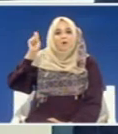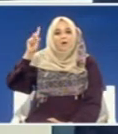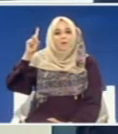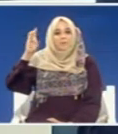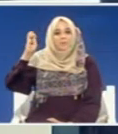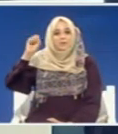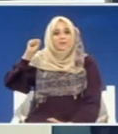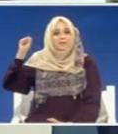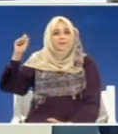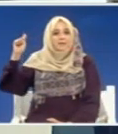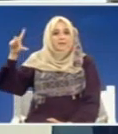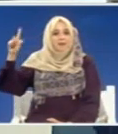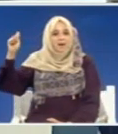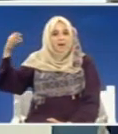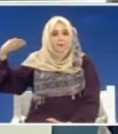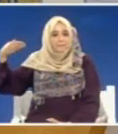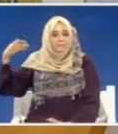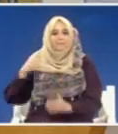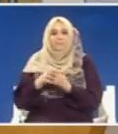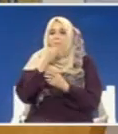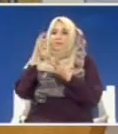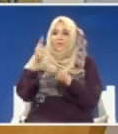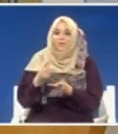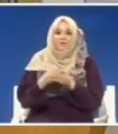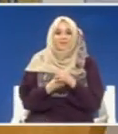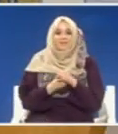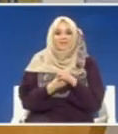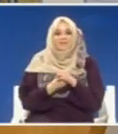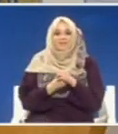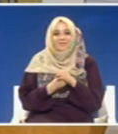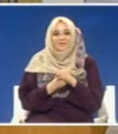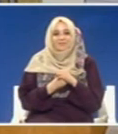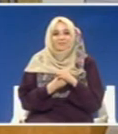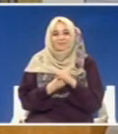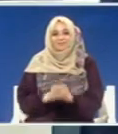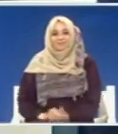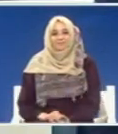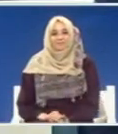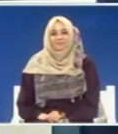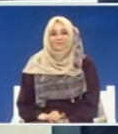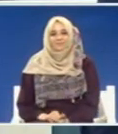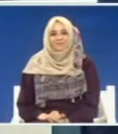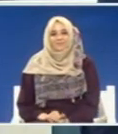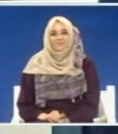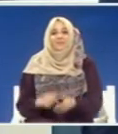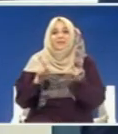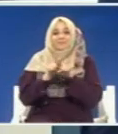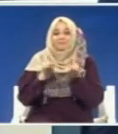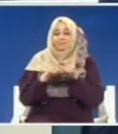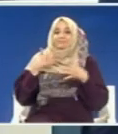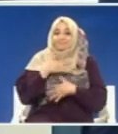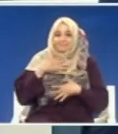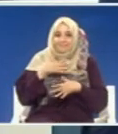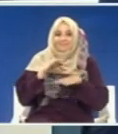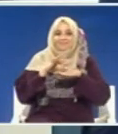وبه. شيخنا أبو عبد السلام مرحبا بي وبكم، أهلا ومرحبا. الله يبارك فيك الله يحفظك إن شاء الله. كما نسعد مشاهدي